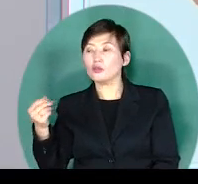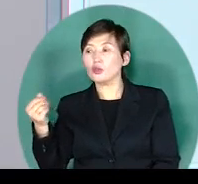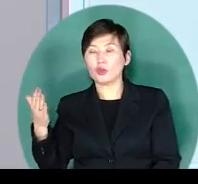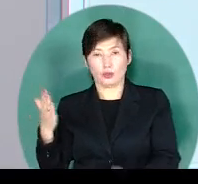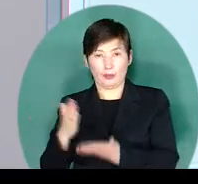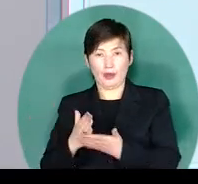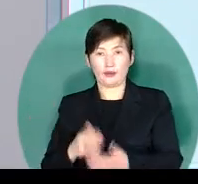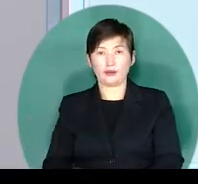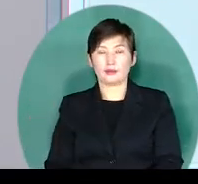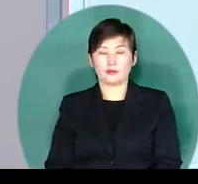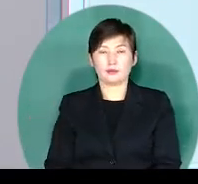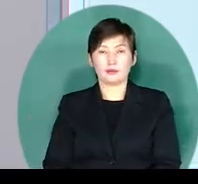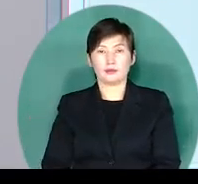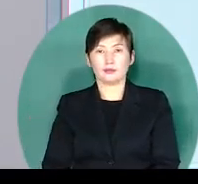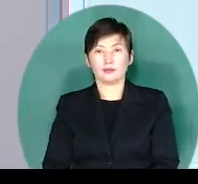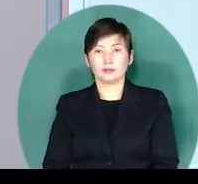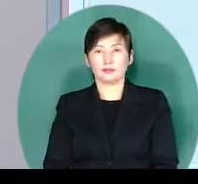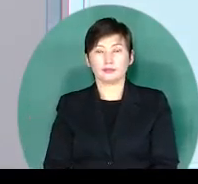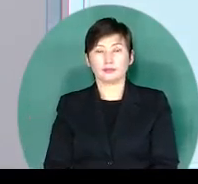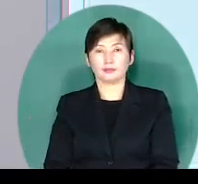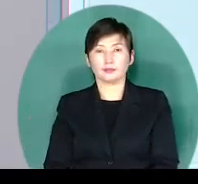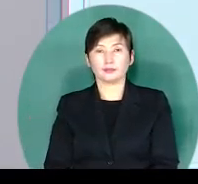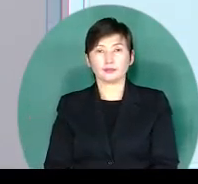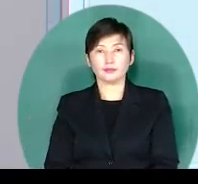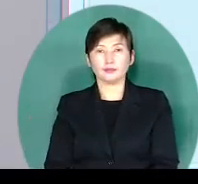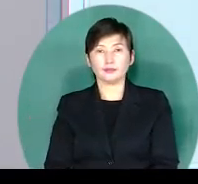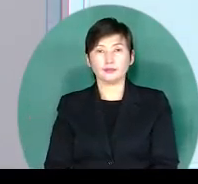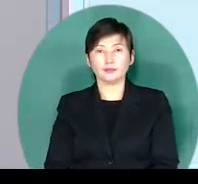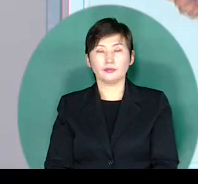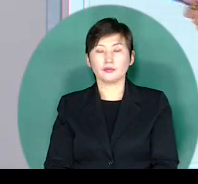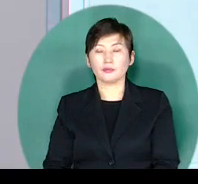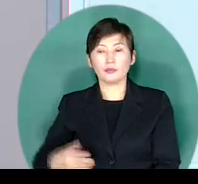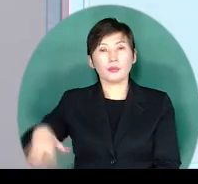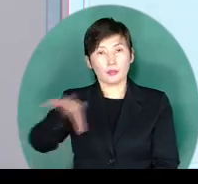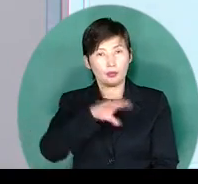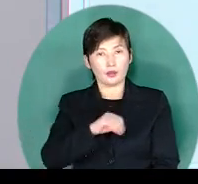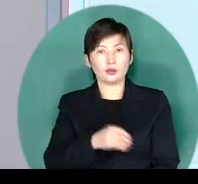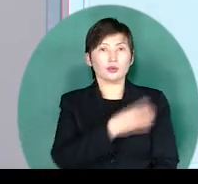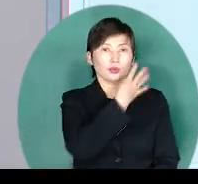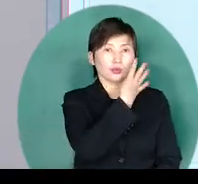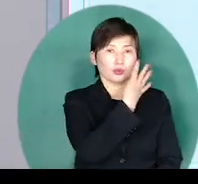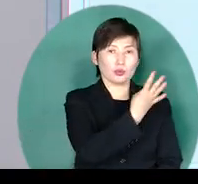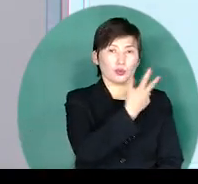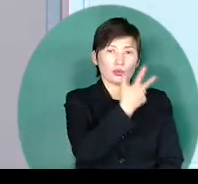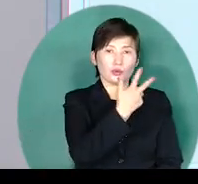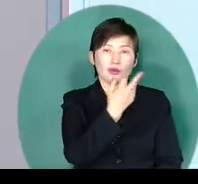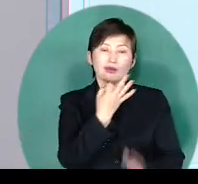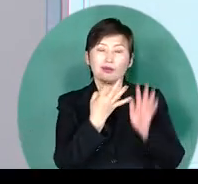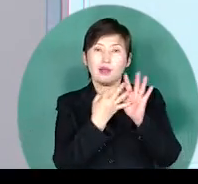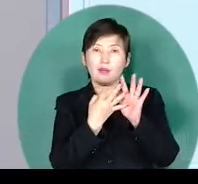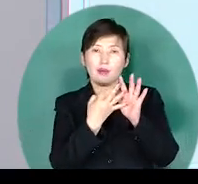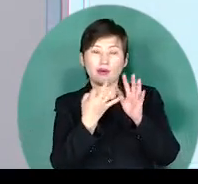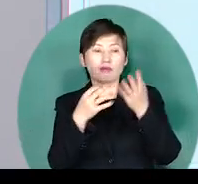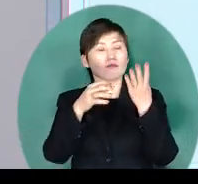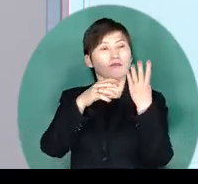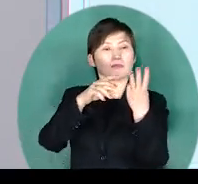нийт 438 төгрөг болжээ. А тэгвэл бид бүхэн 438 гэдэг тоог хэрхэн яаж орон